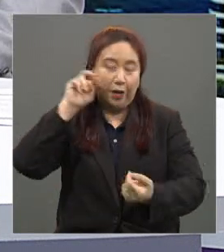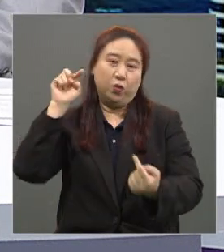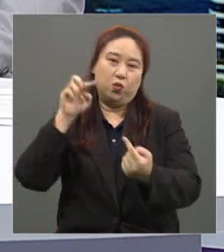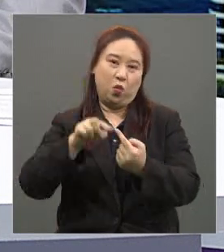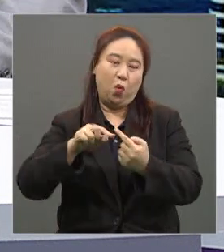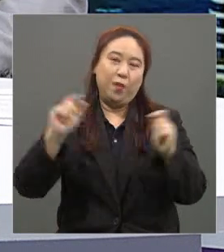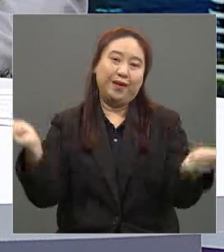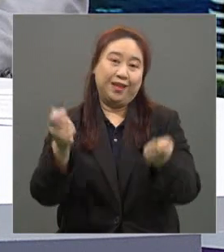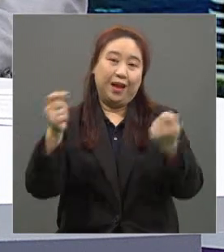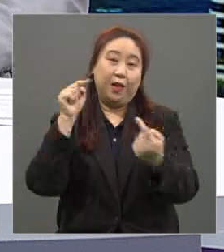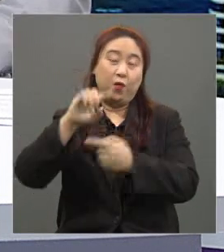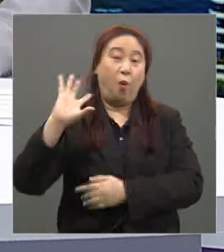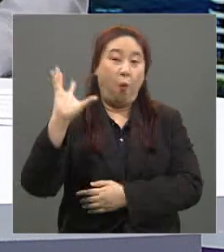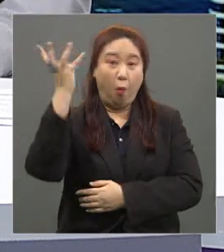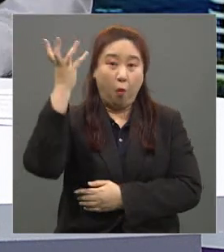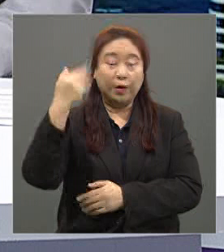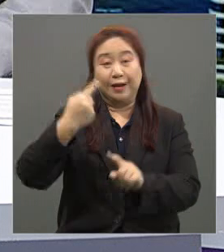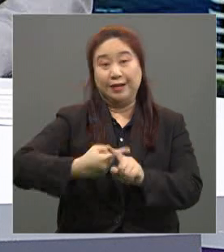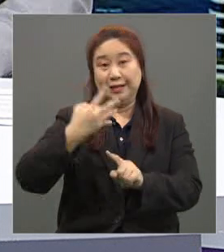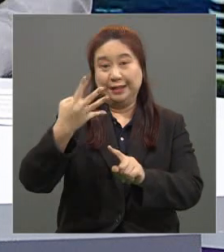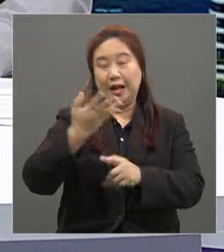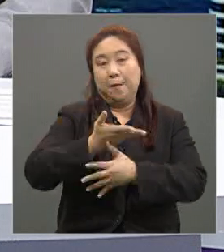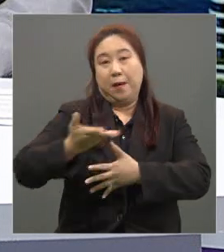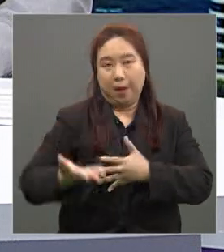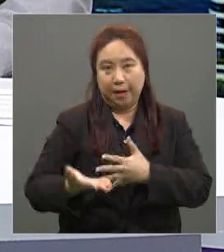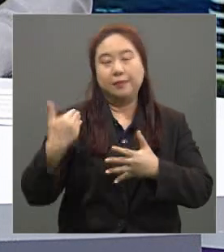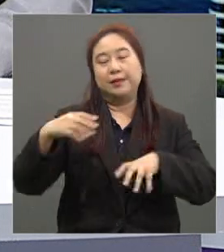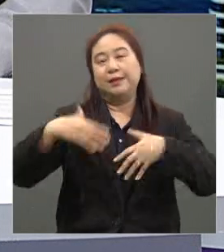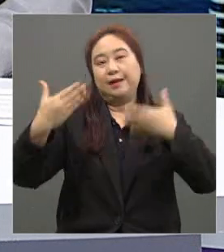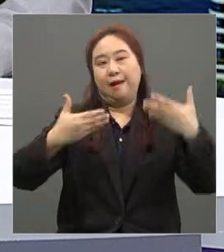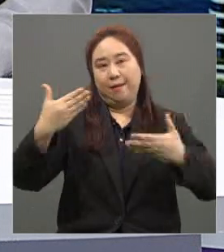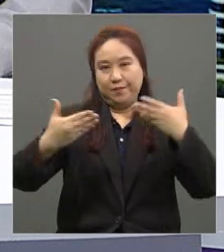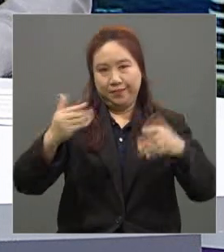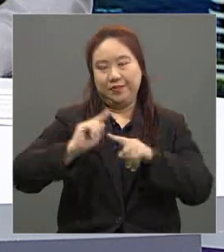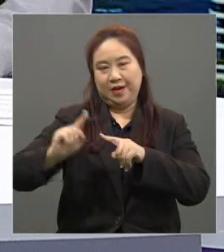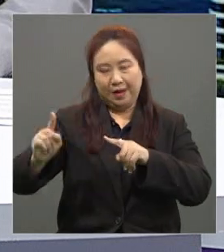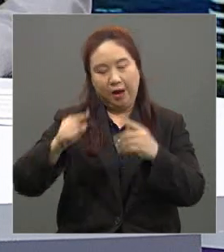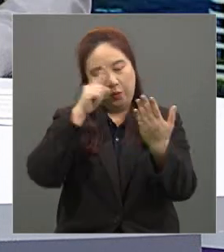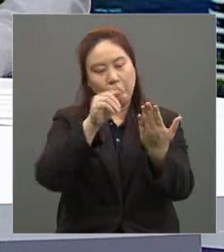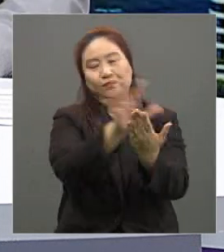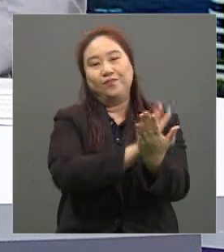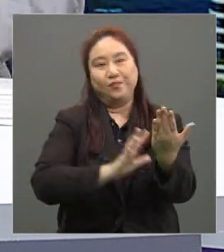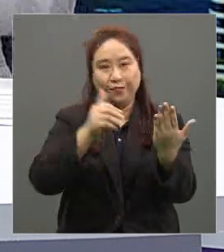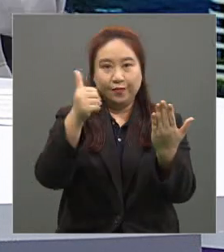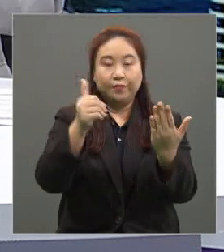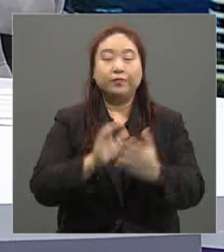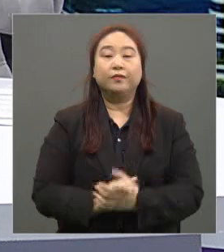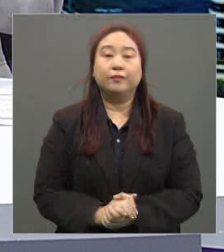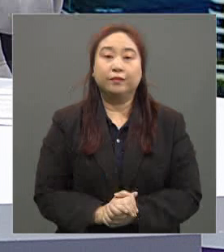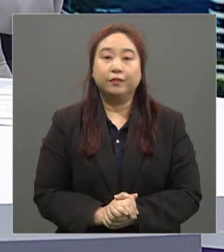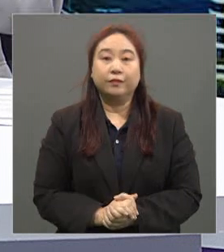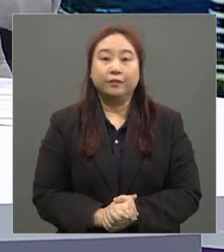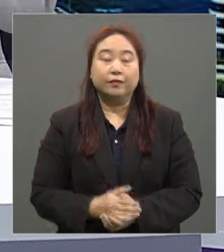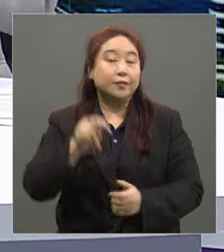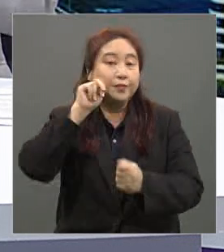Festivalเห็นบอกว่าตลอดทั้งเดือนเมษายนเนี่ยจัดกิจกรรมสงกรานต์เรียกได้ว่าทุกทิศทั่วไทยเลยนะคะใช่เพราะว่าสงกรานต์อย่างที่